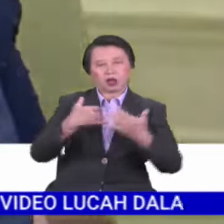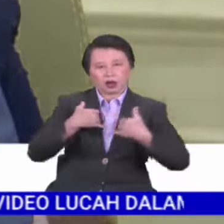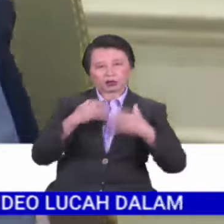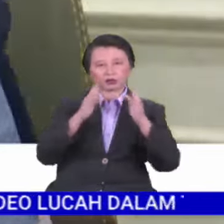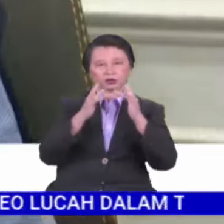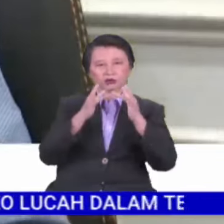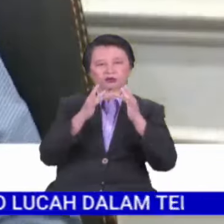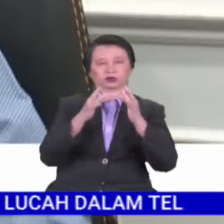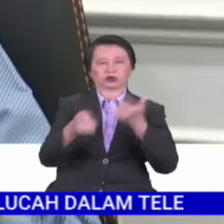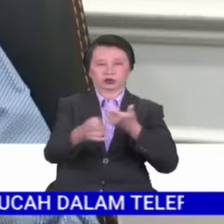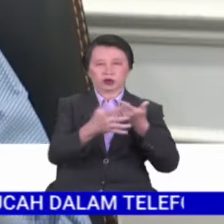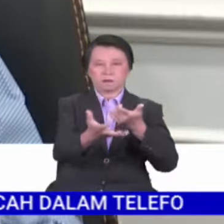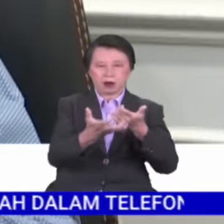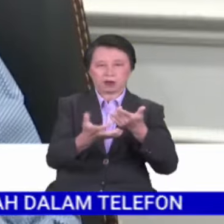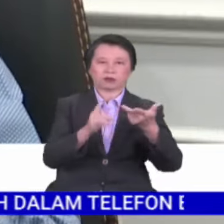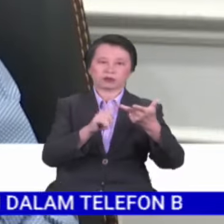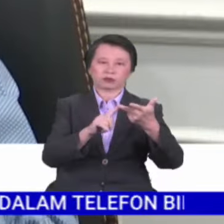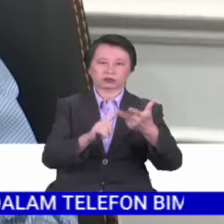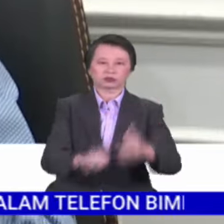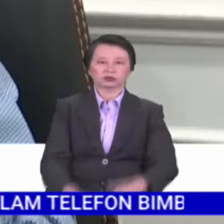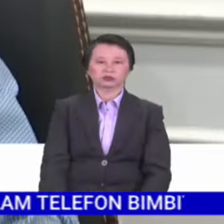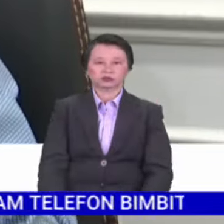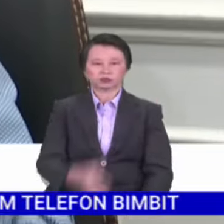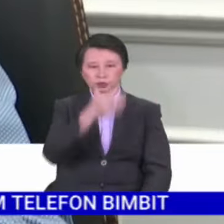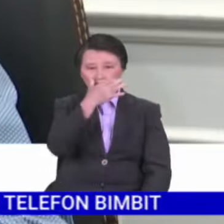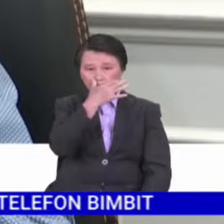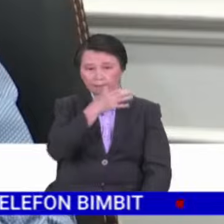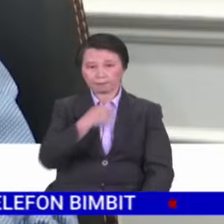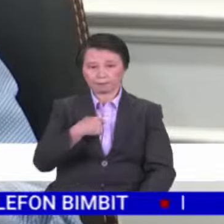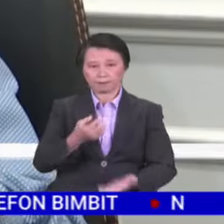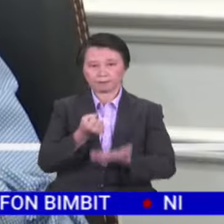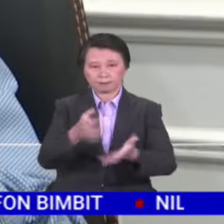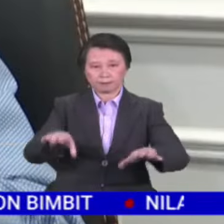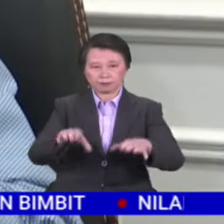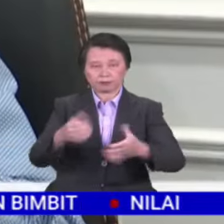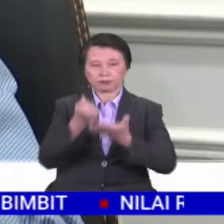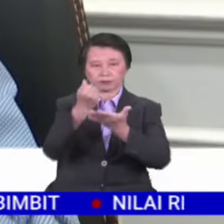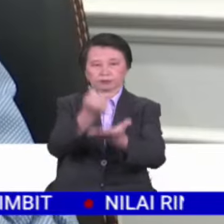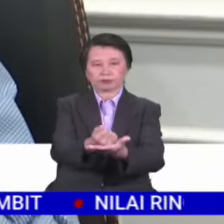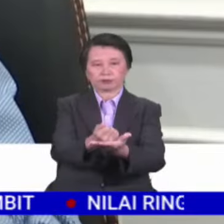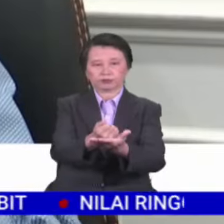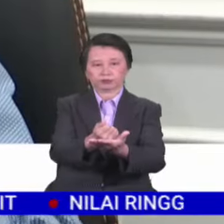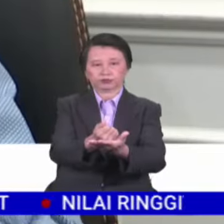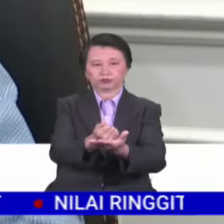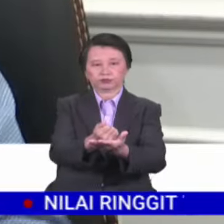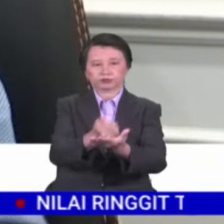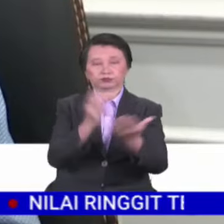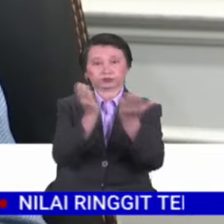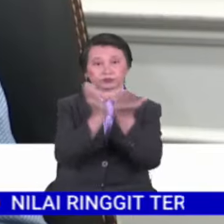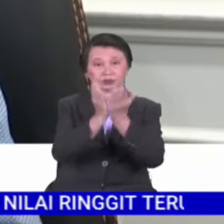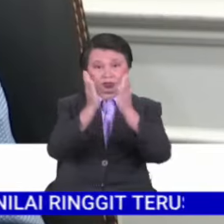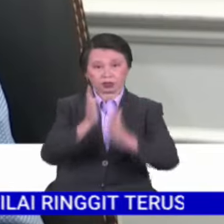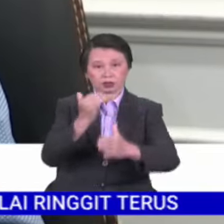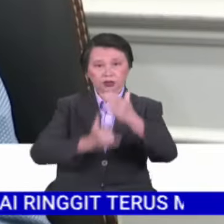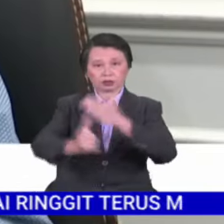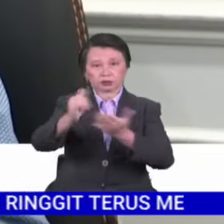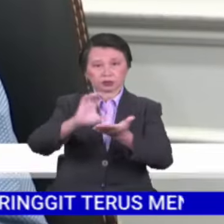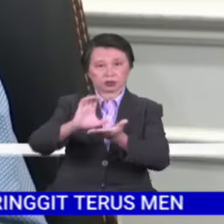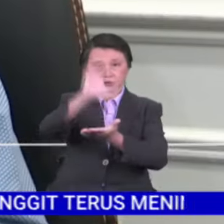wifi. Dan kita buat juga bantuan pelajar, awal pelajar yang nak masuk